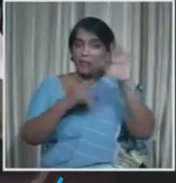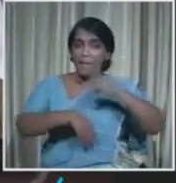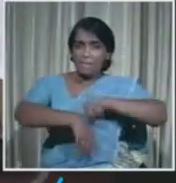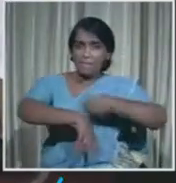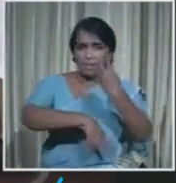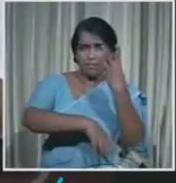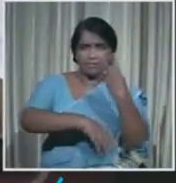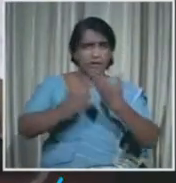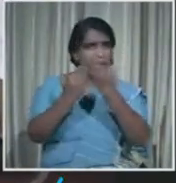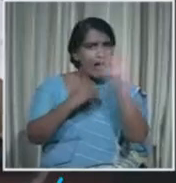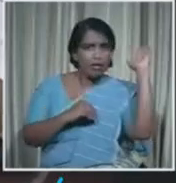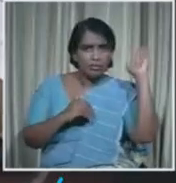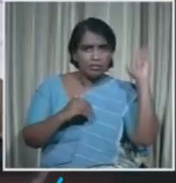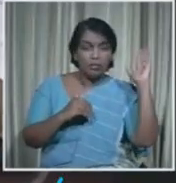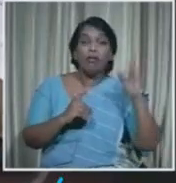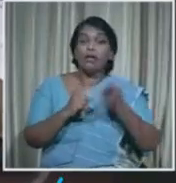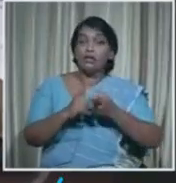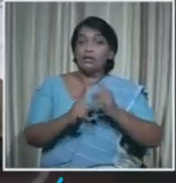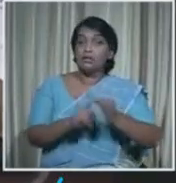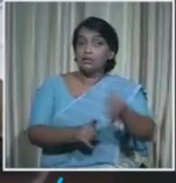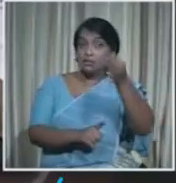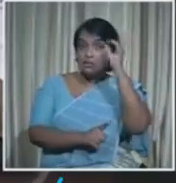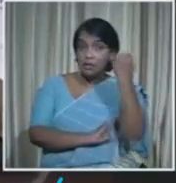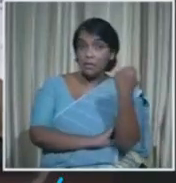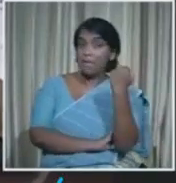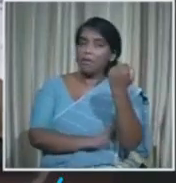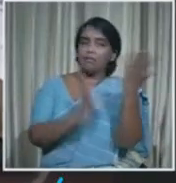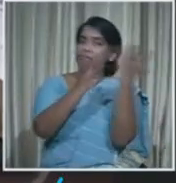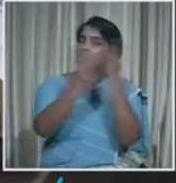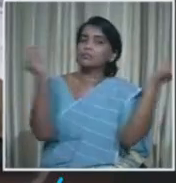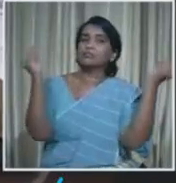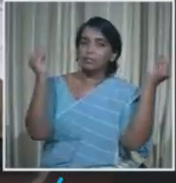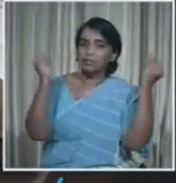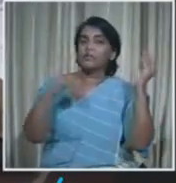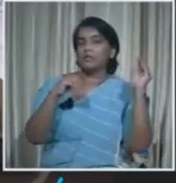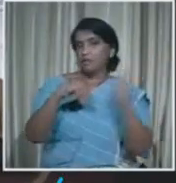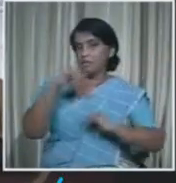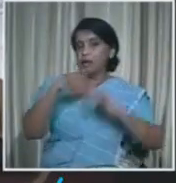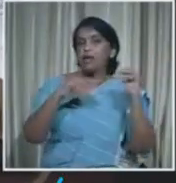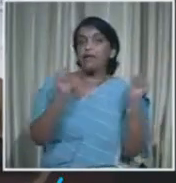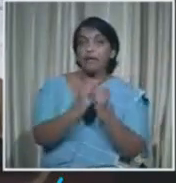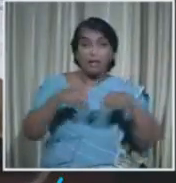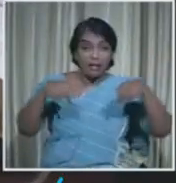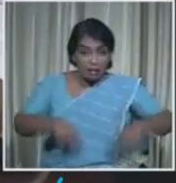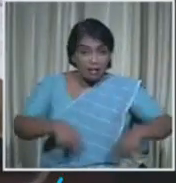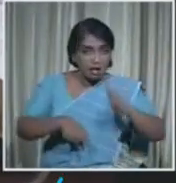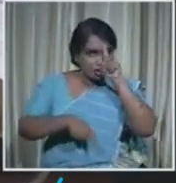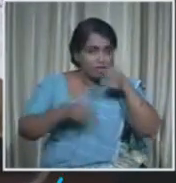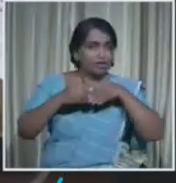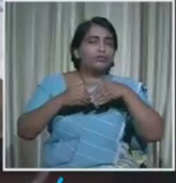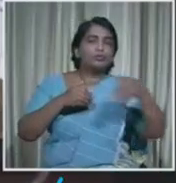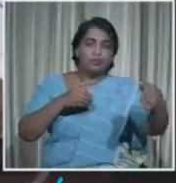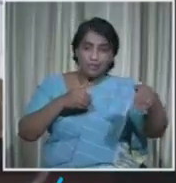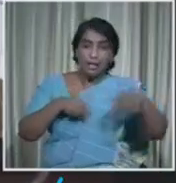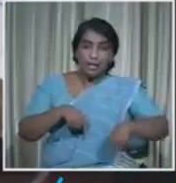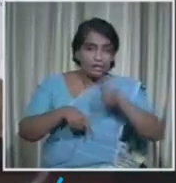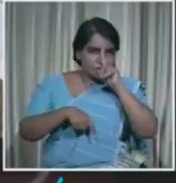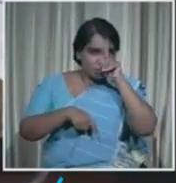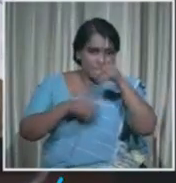කීපයකින් විධායක ජනාධිපති ක්‍රමය අහෝසි කරන ක්‍රියාවලිය මේ සතියේ මේ